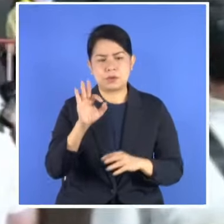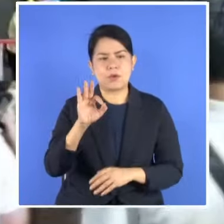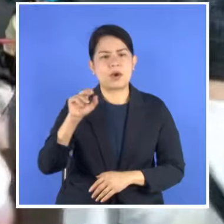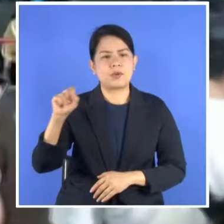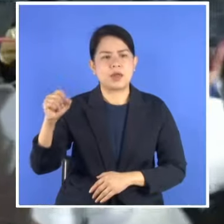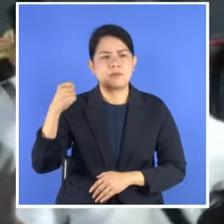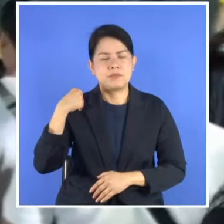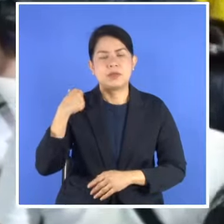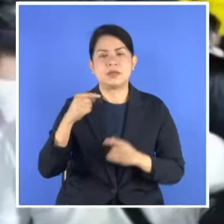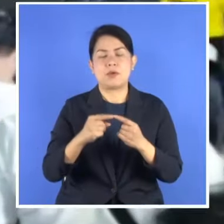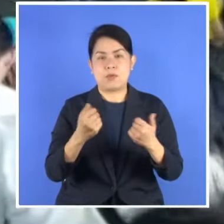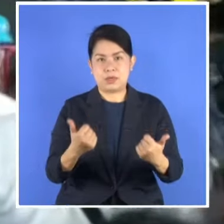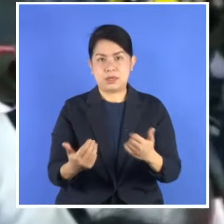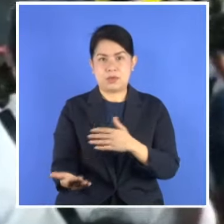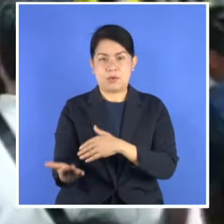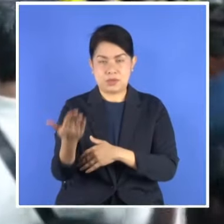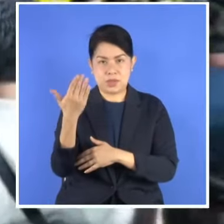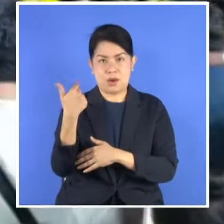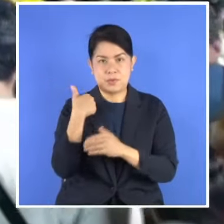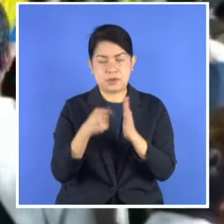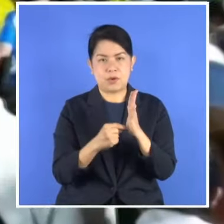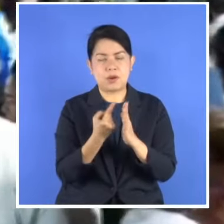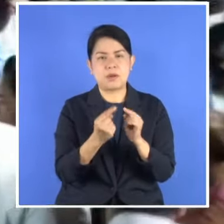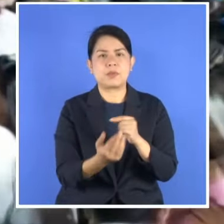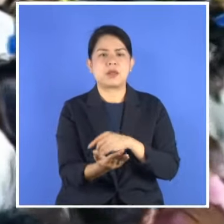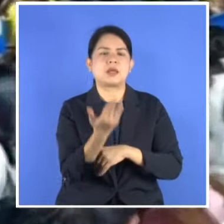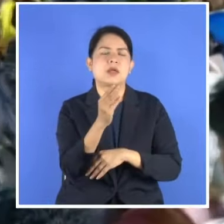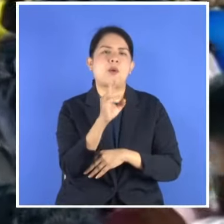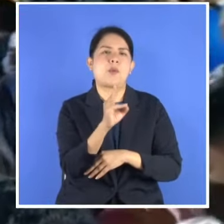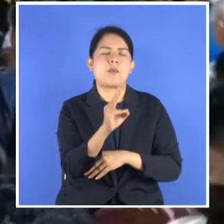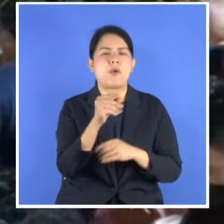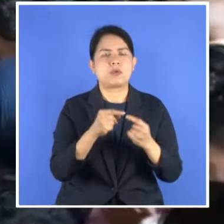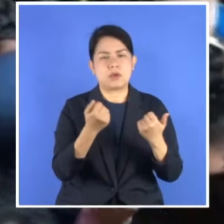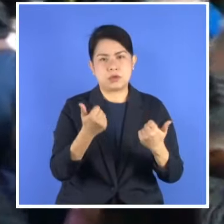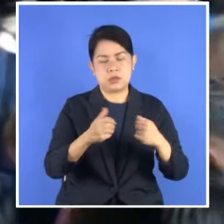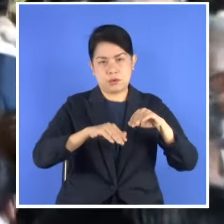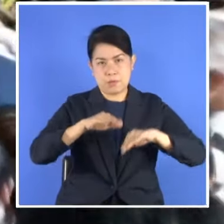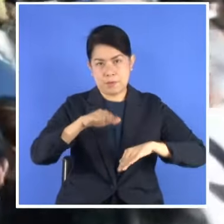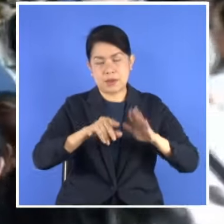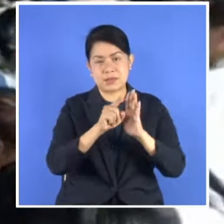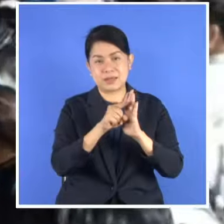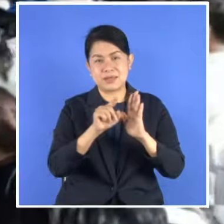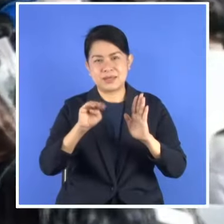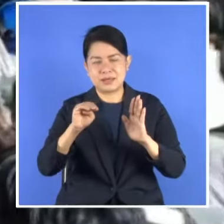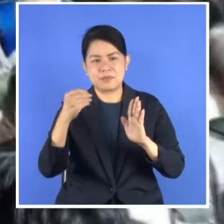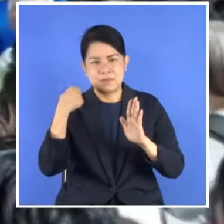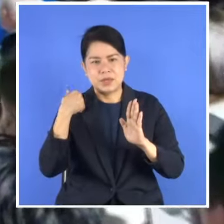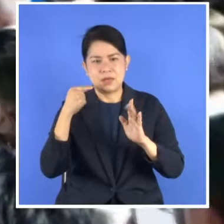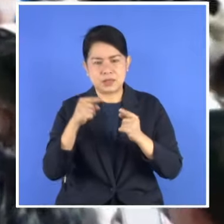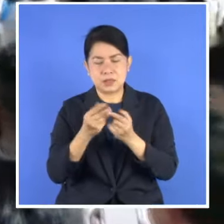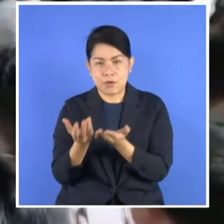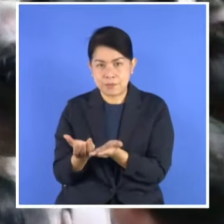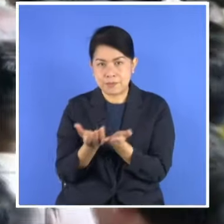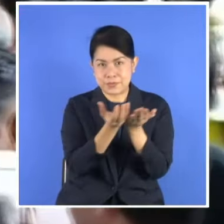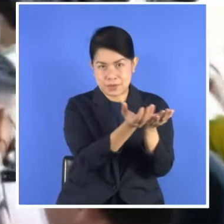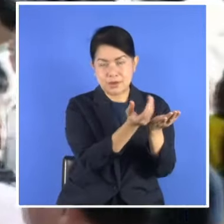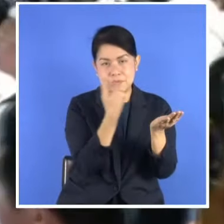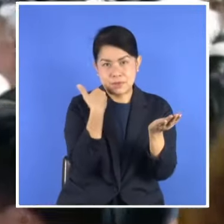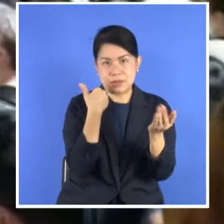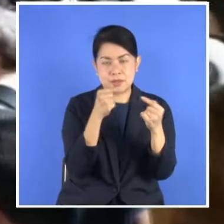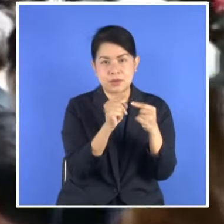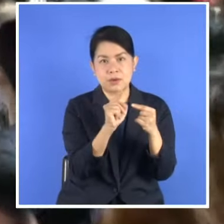และก็ในเช้าวันนี้พิธีจะเริ่มตั้งแต่ 6:00นตอนนี้ก็ประมาณสักอีก 40กว่านาทีเนี่ยนะครับจะมีการอัญเชิญไปประดิษฐานชั่ว